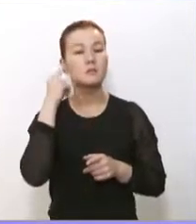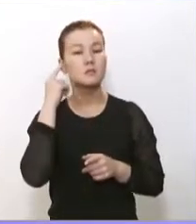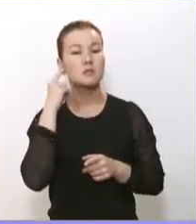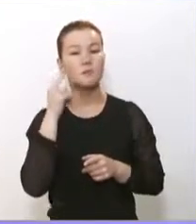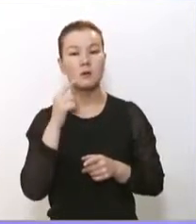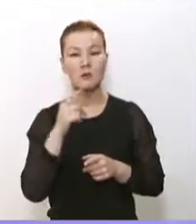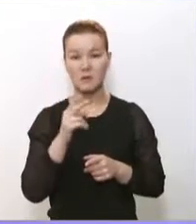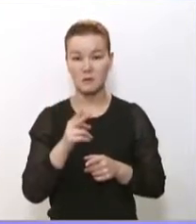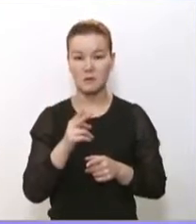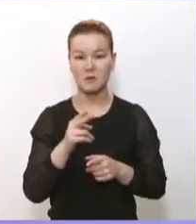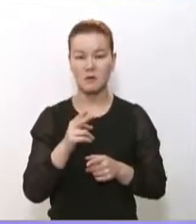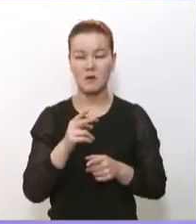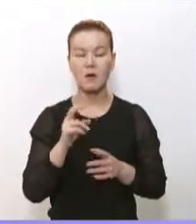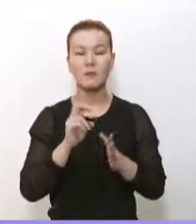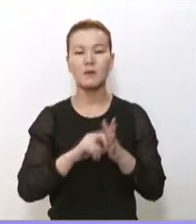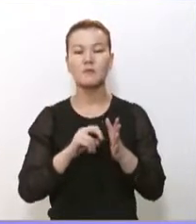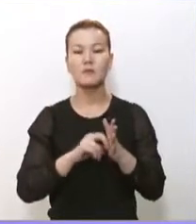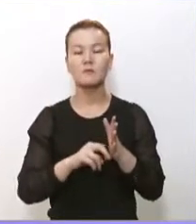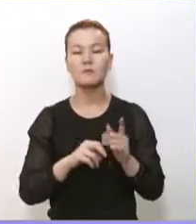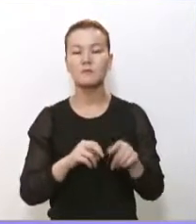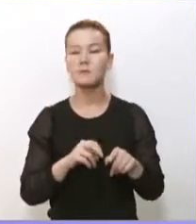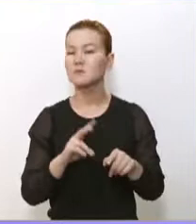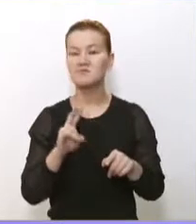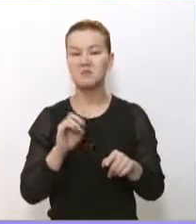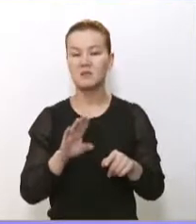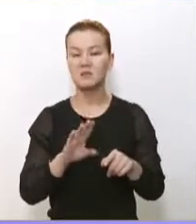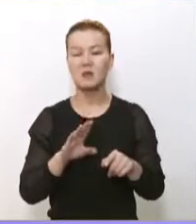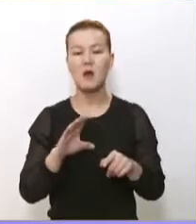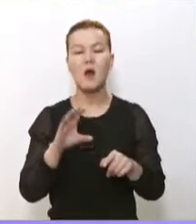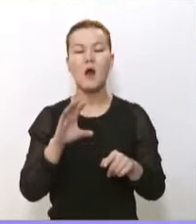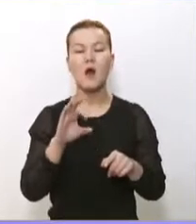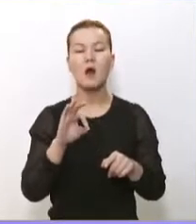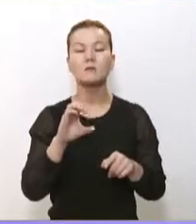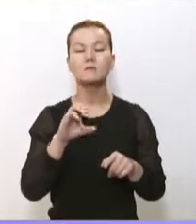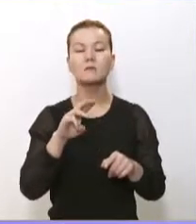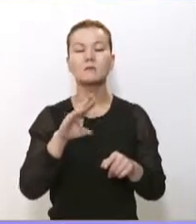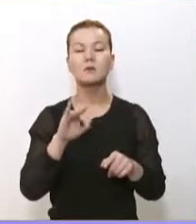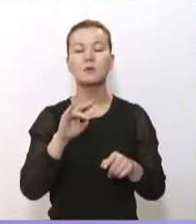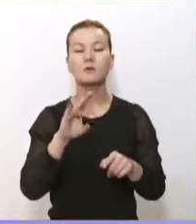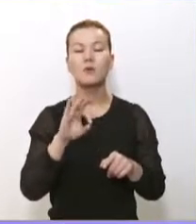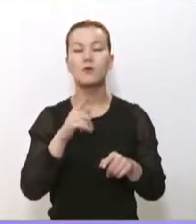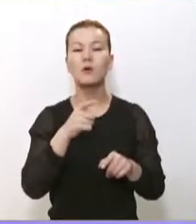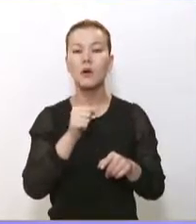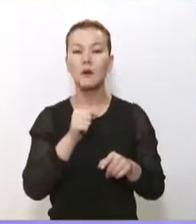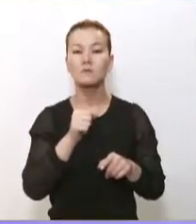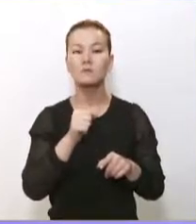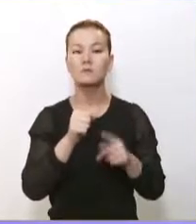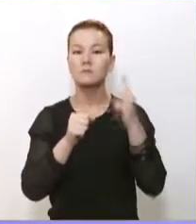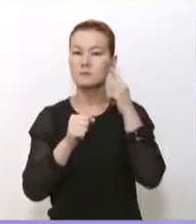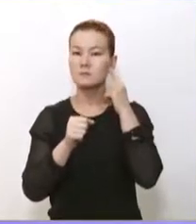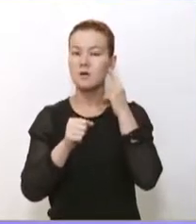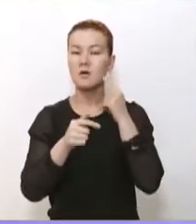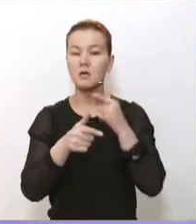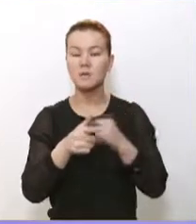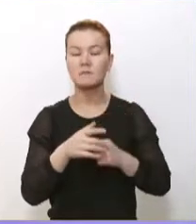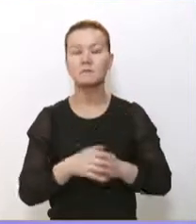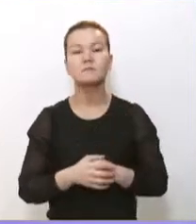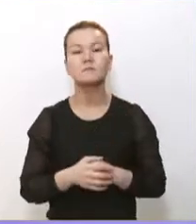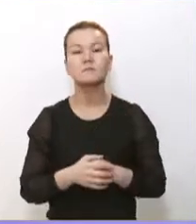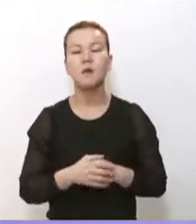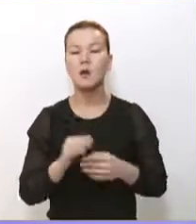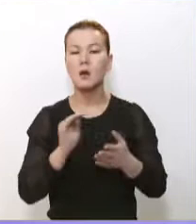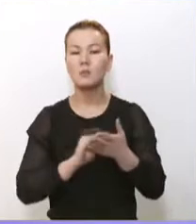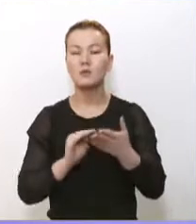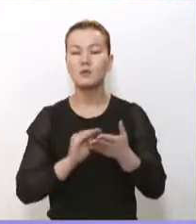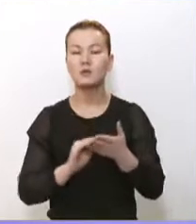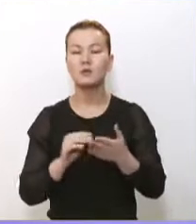К. Проверим. Нет осьминога, а уже слышим звук Г.